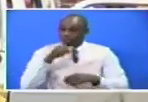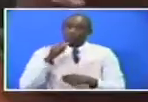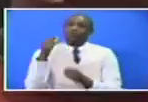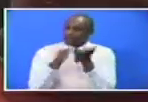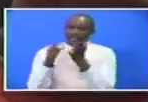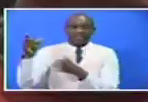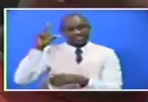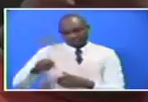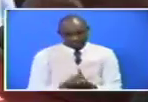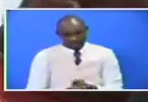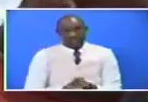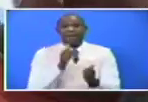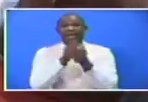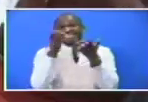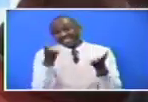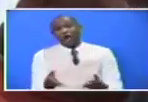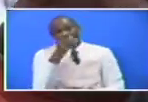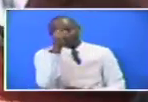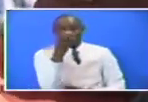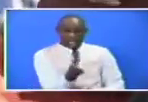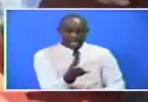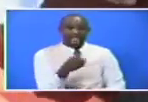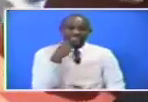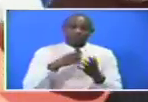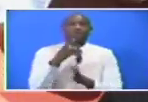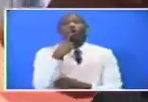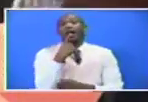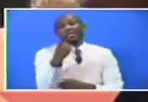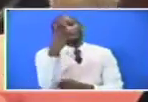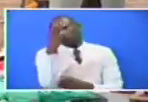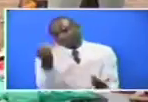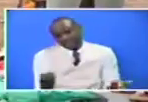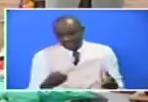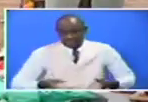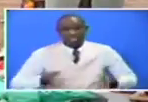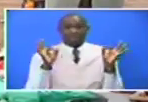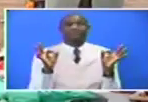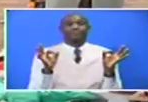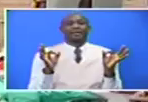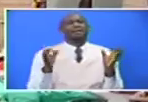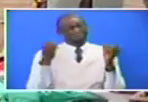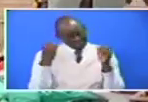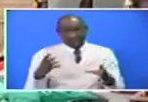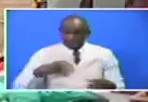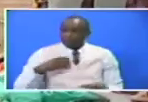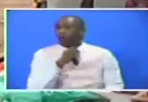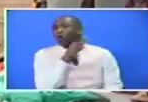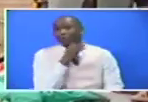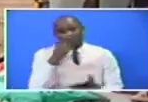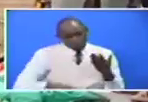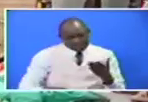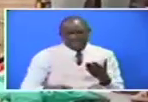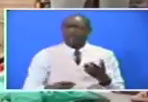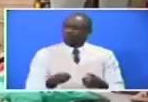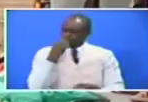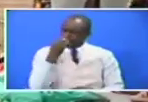Uganda. Mahindi saa hizi kwa tunanuanga shilingi 50, wametukazia 140 na hatuna. Ni baadhi tu ya wanaolalamika gharama ya